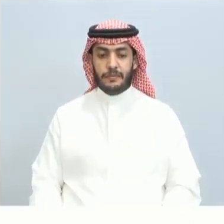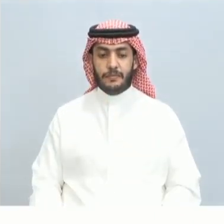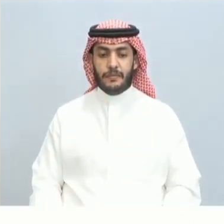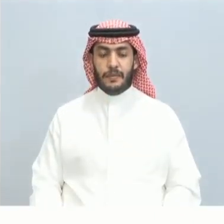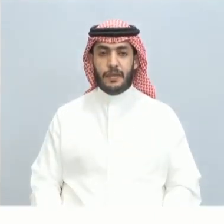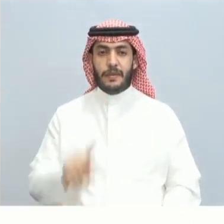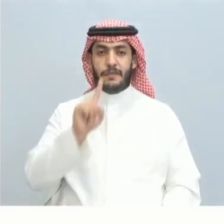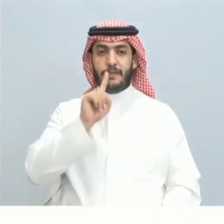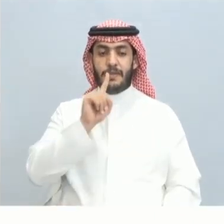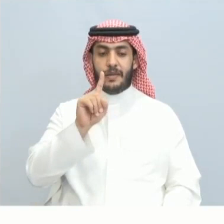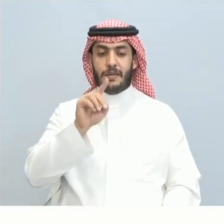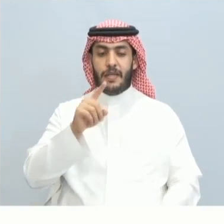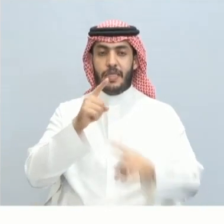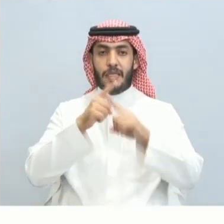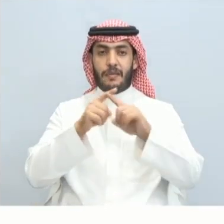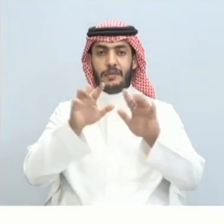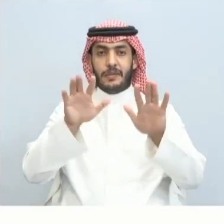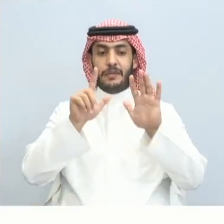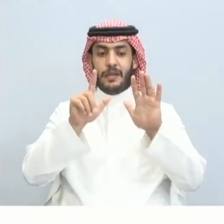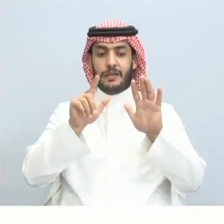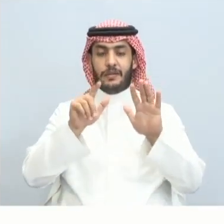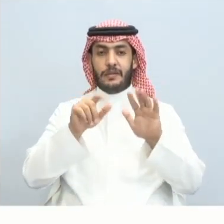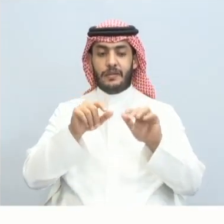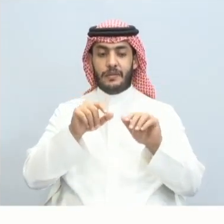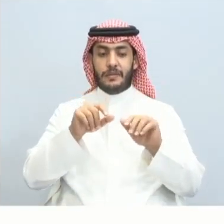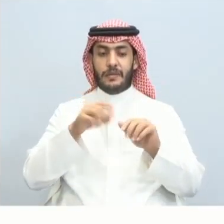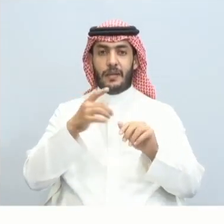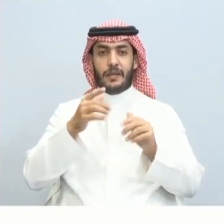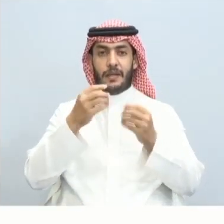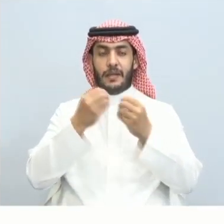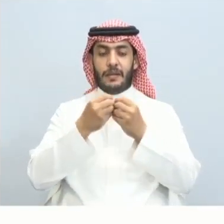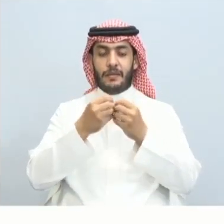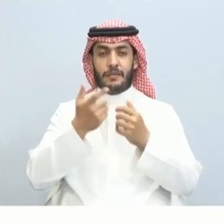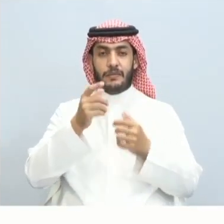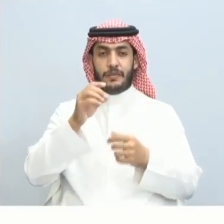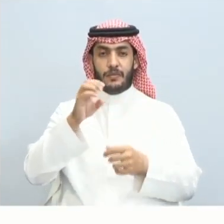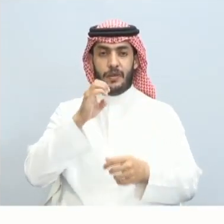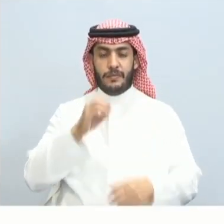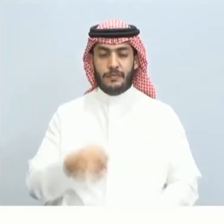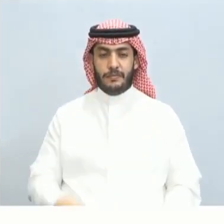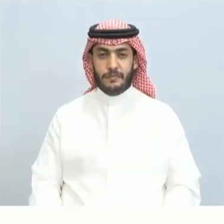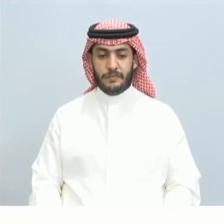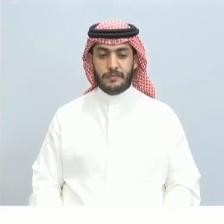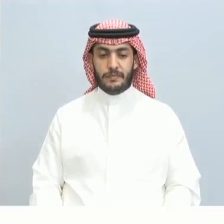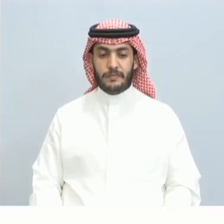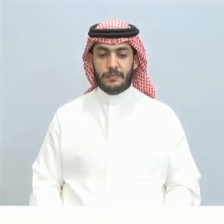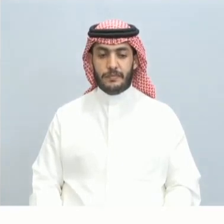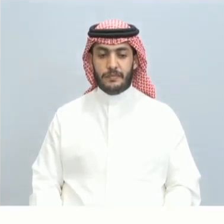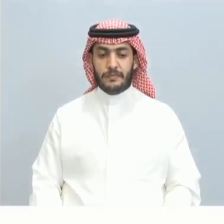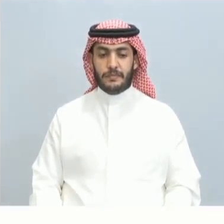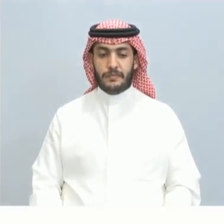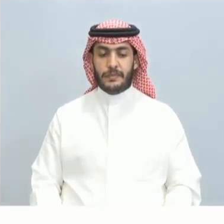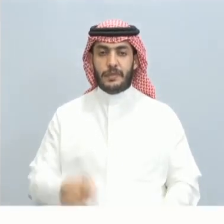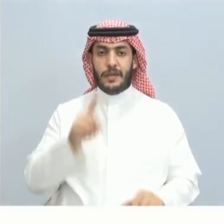ضرب 2 مئه مضروبه في سبعه عشر مئه ضرب سبعه عشر ما هو ناتج الضرب نعم ناتج الضرب هو